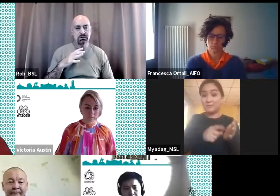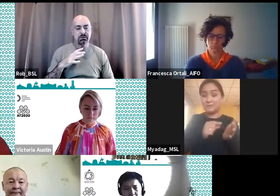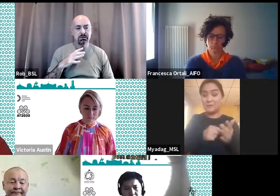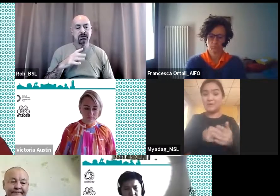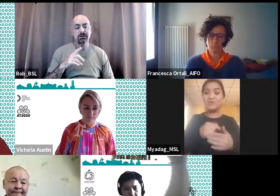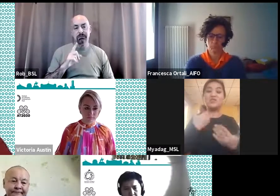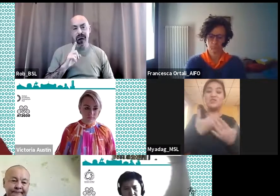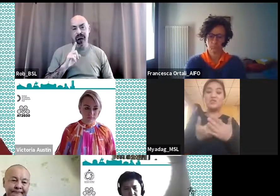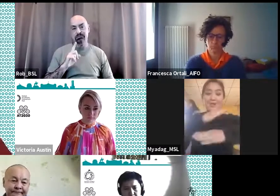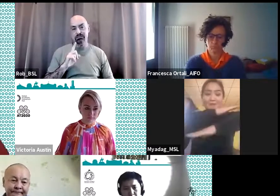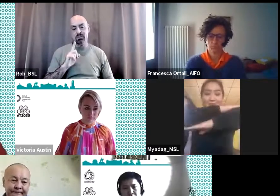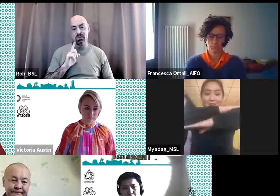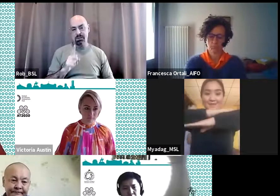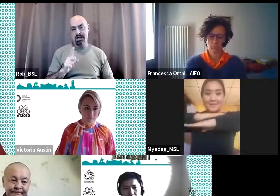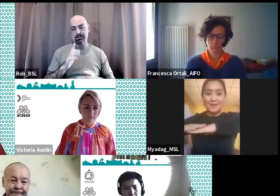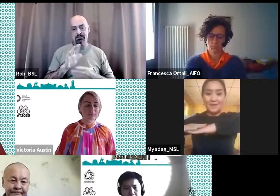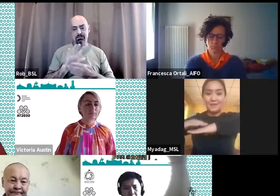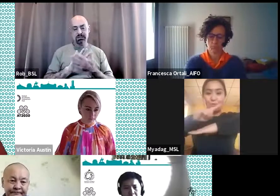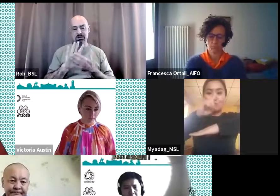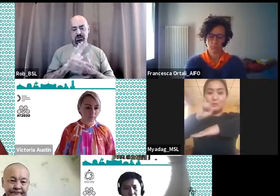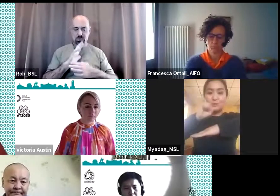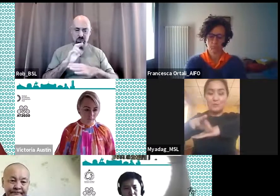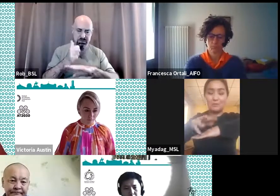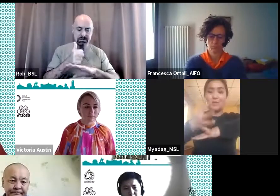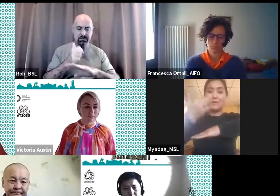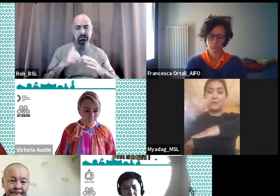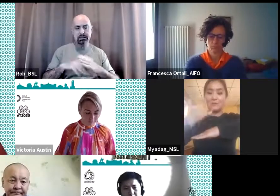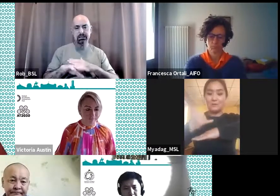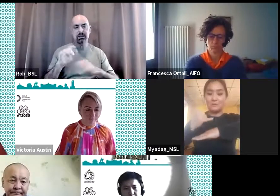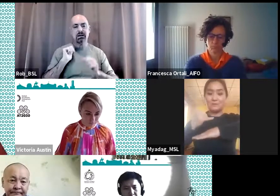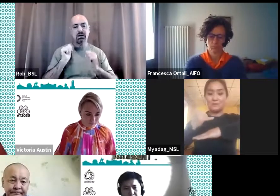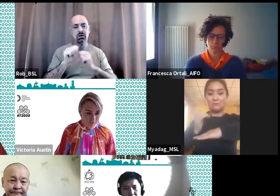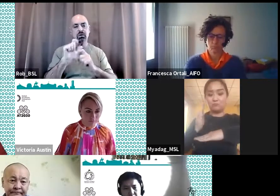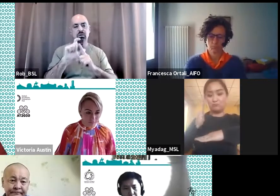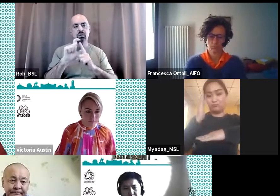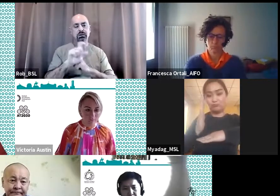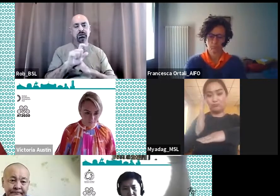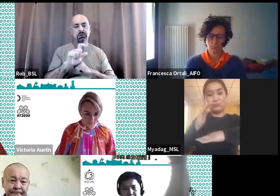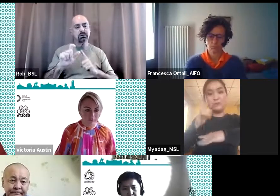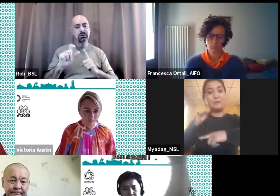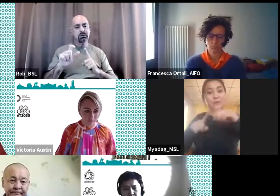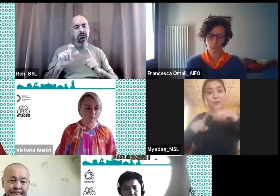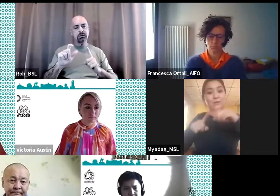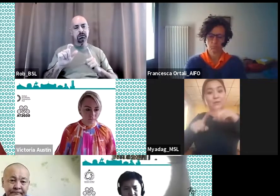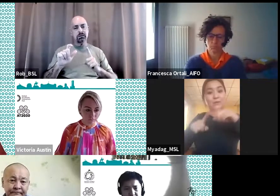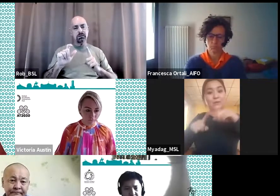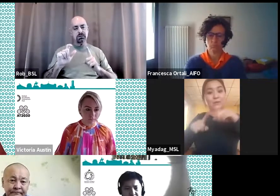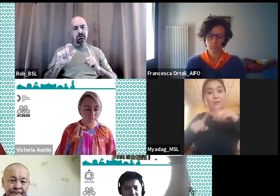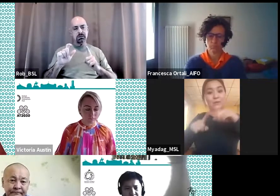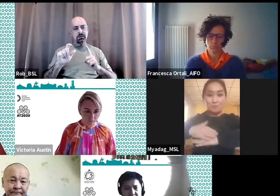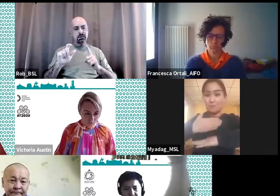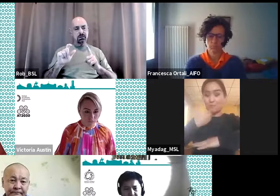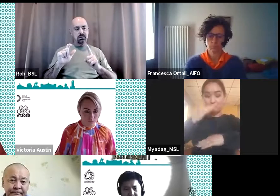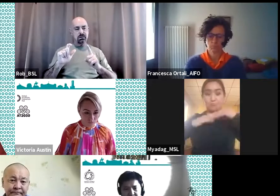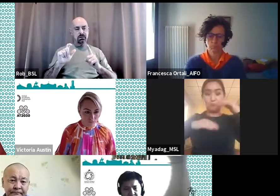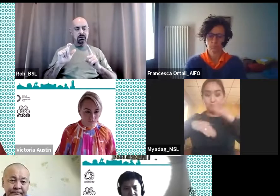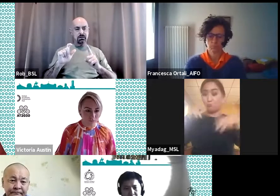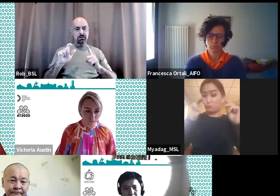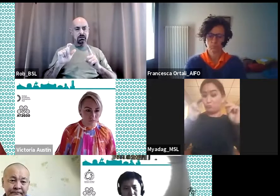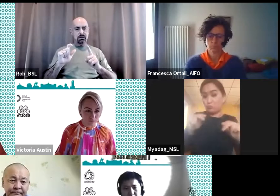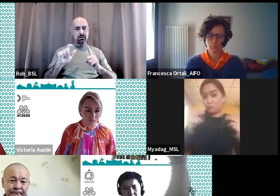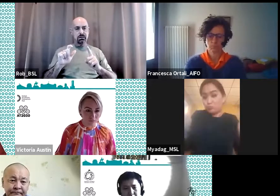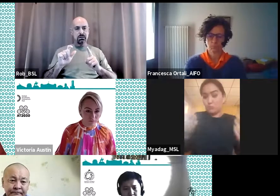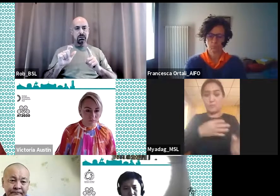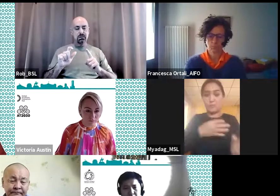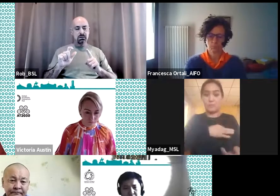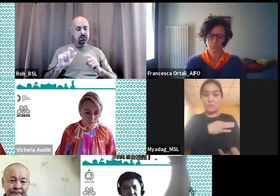бол бүр налуу замгүйч барилга байж болох ёстой. Тэгэхээр энэ стандартын шаардлага гэдэг